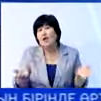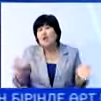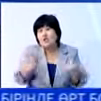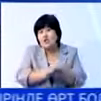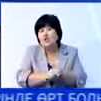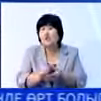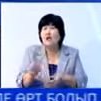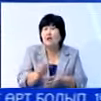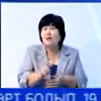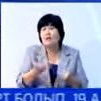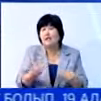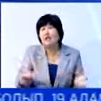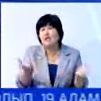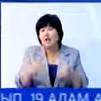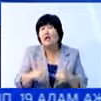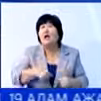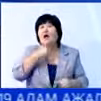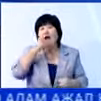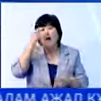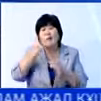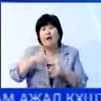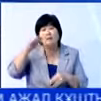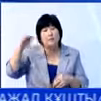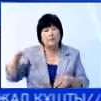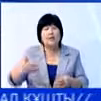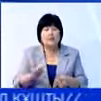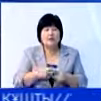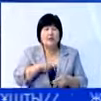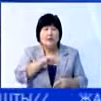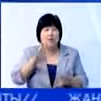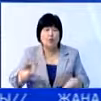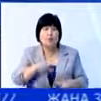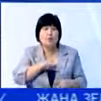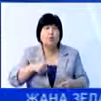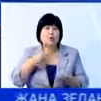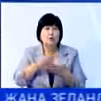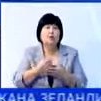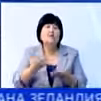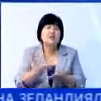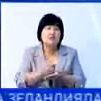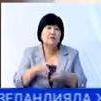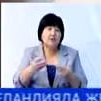тарапты ымыраластыққа шақырған аға буынның тәжірибесі өңірлерде де өз жұмысын жемісін беріп келеді.